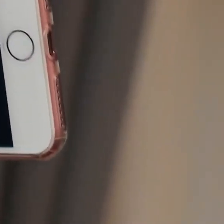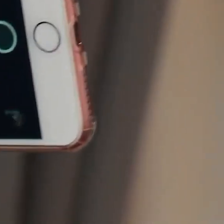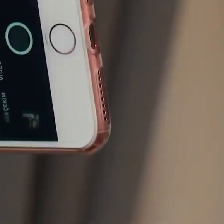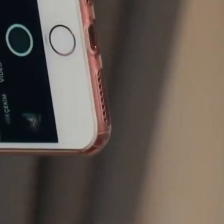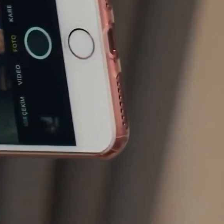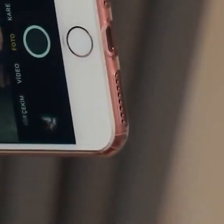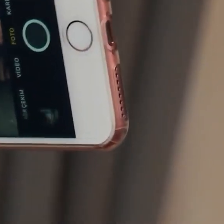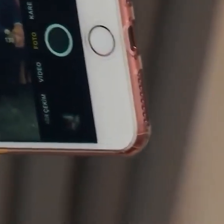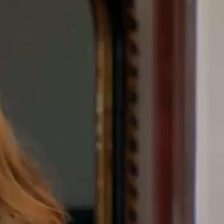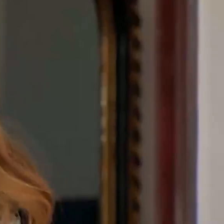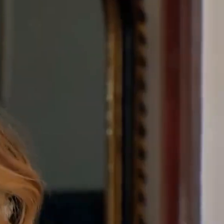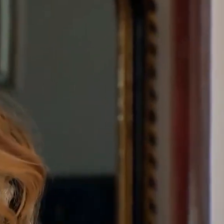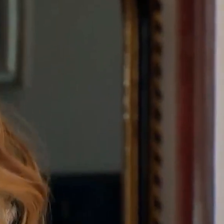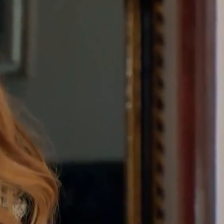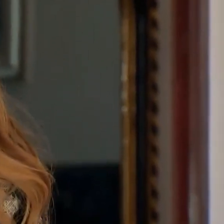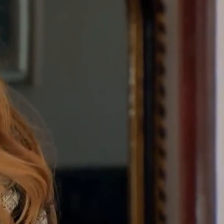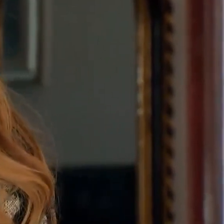girebilmek için Ömer'e sokuldu.